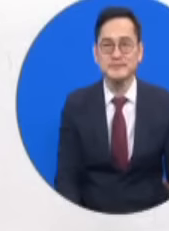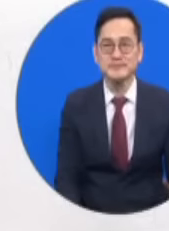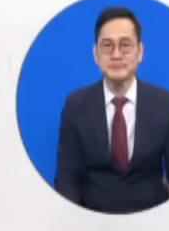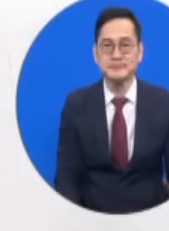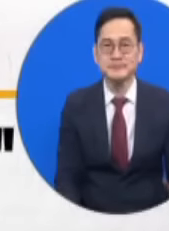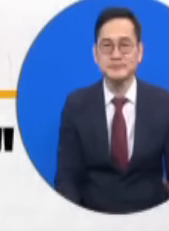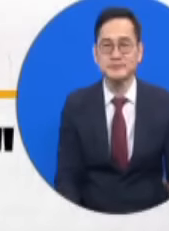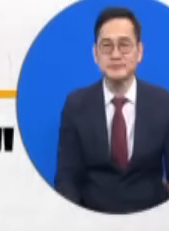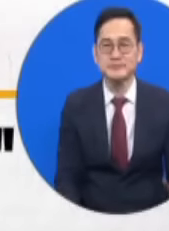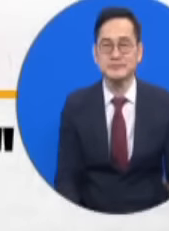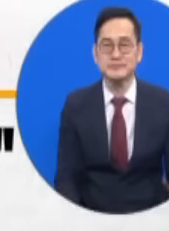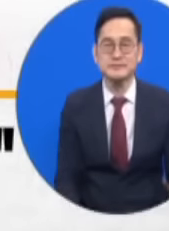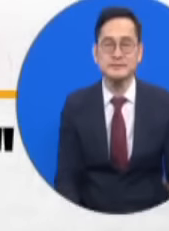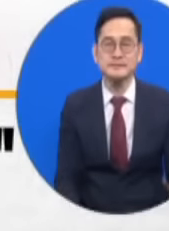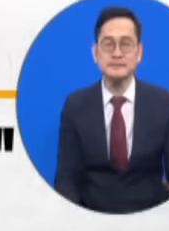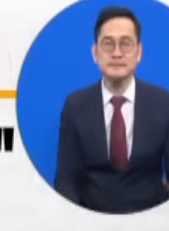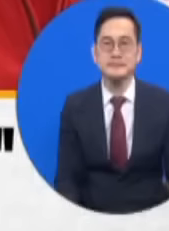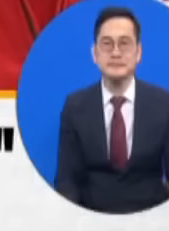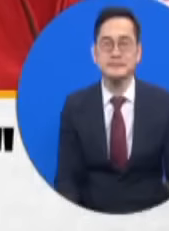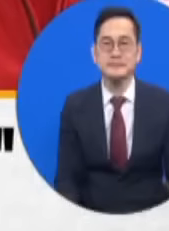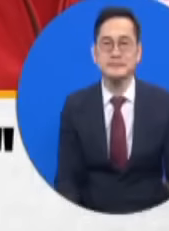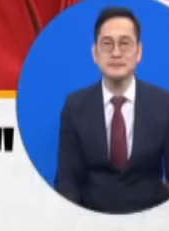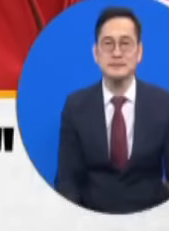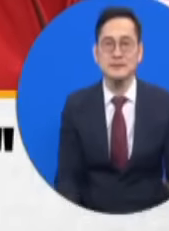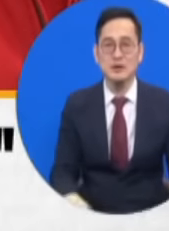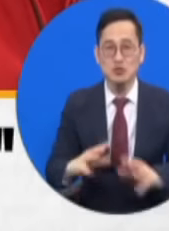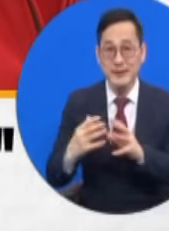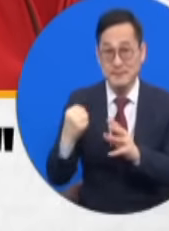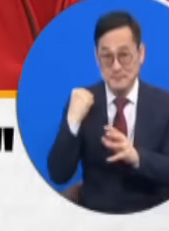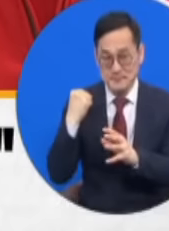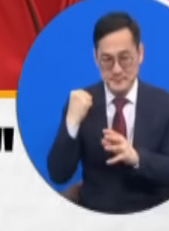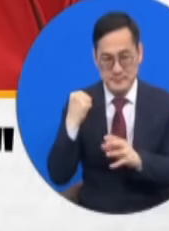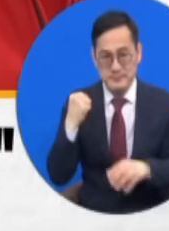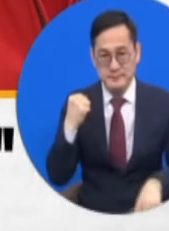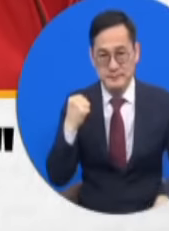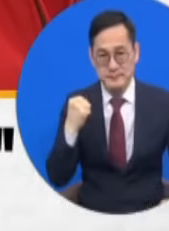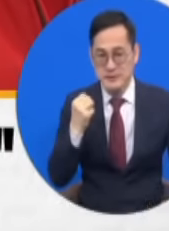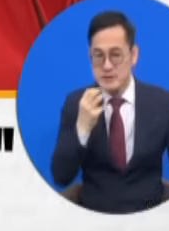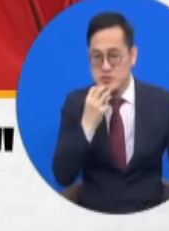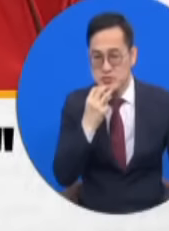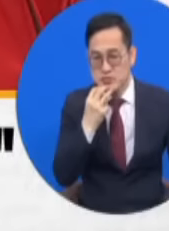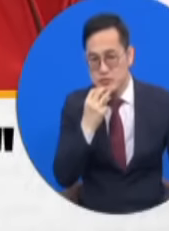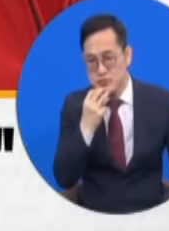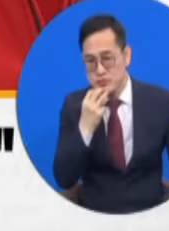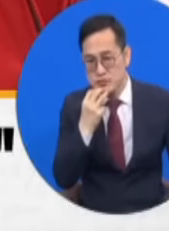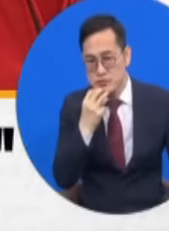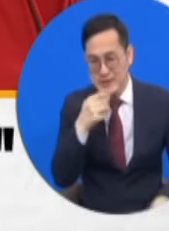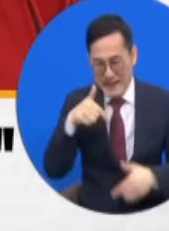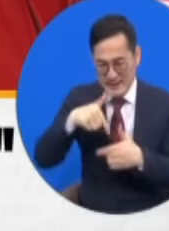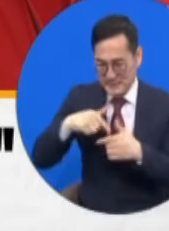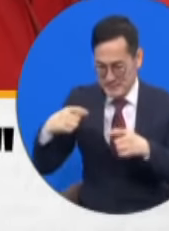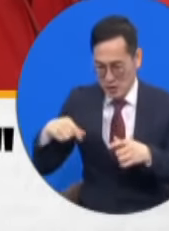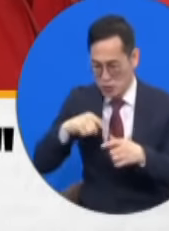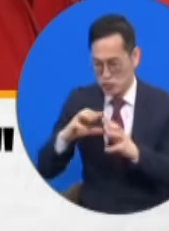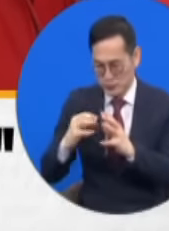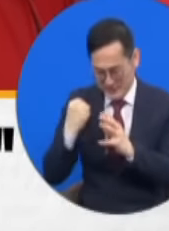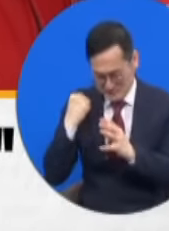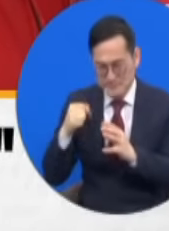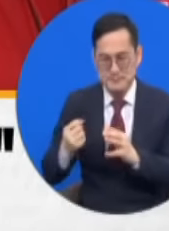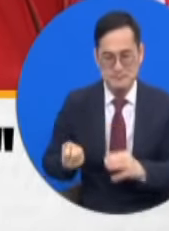그렇죠. 그래서 국민의 입장에서는 이제 서울을 전체 놓고 보면 이제 강남은 어차피 뭐 국민의힘 우세